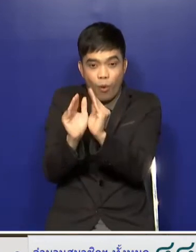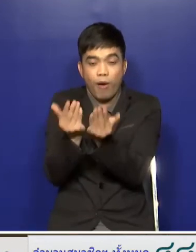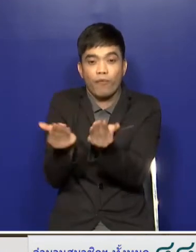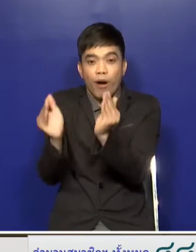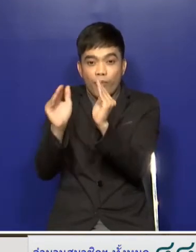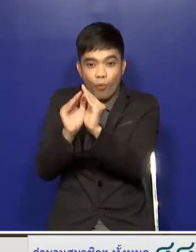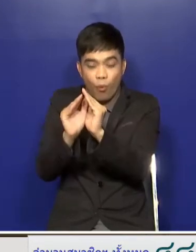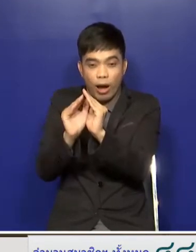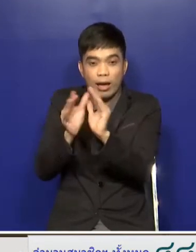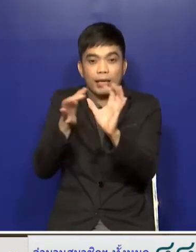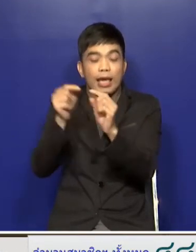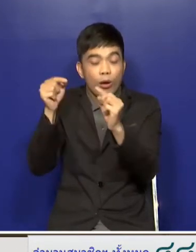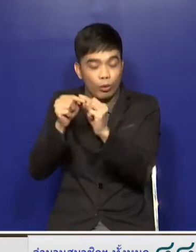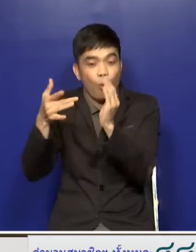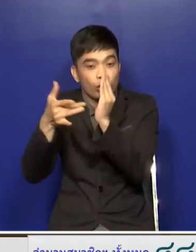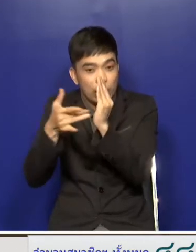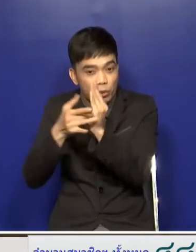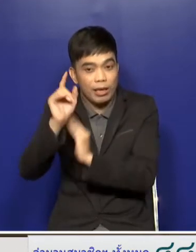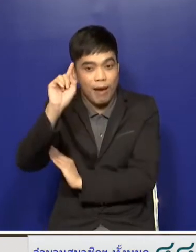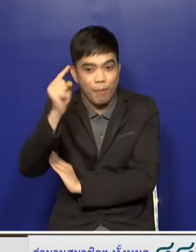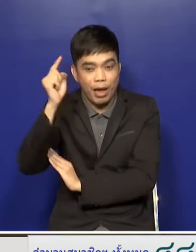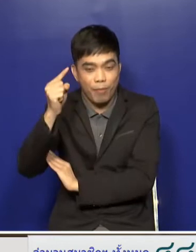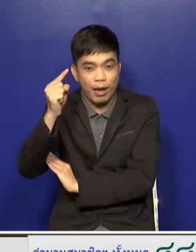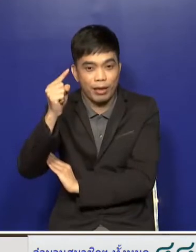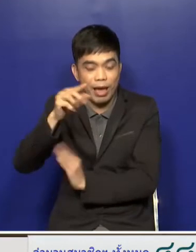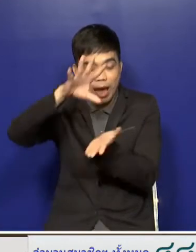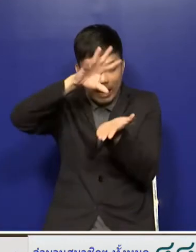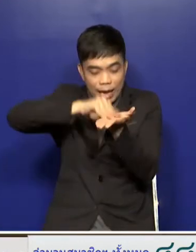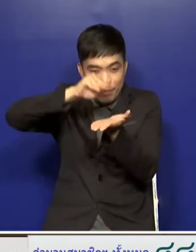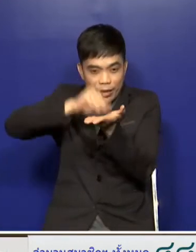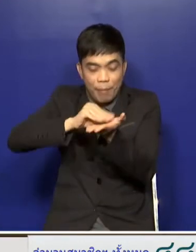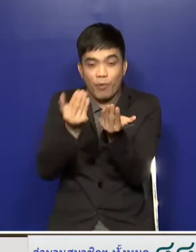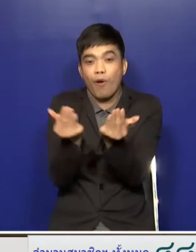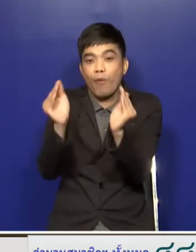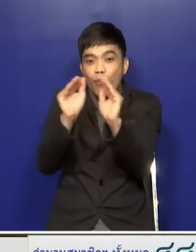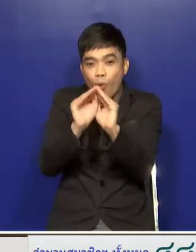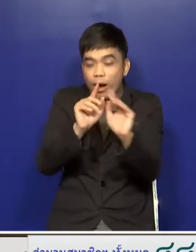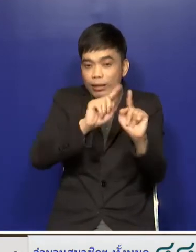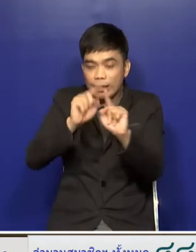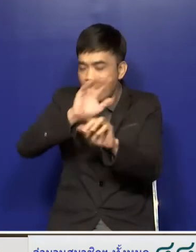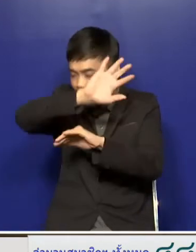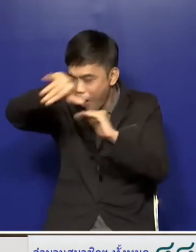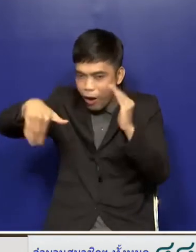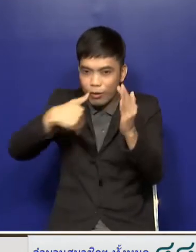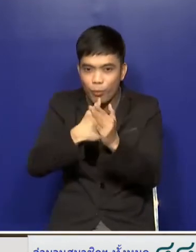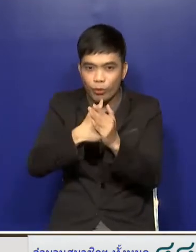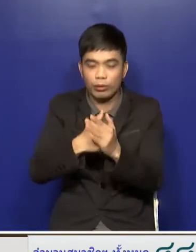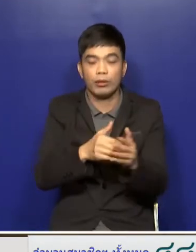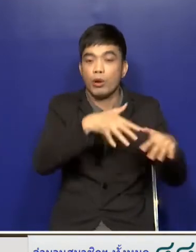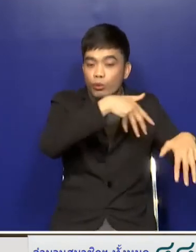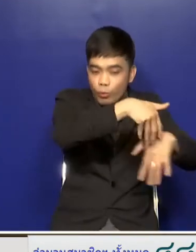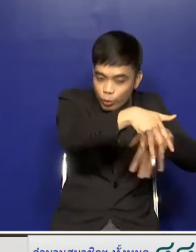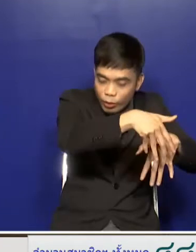เป็ Platform เป็นเทคโโยีออกมาทั้หมดที่จะลองรับระบบครอบครัวทั้งระบบนะครับทุชมชน